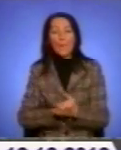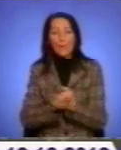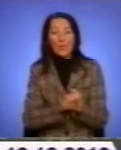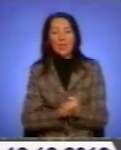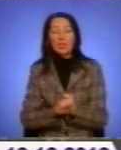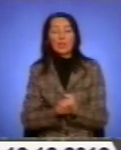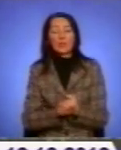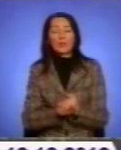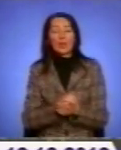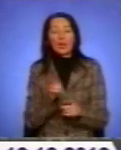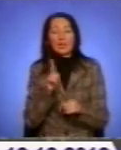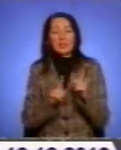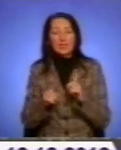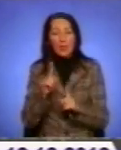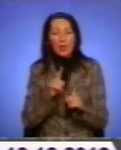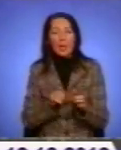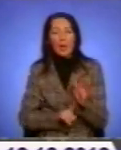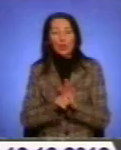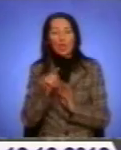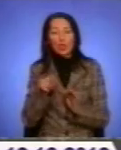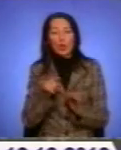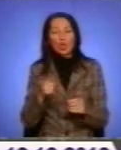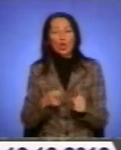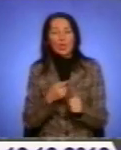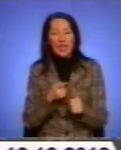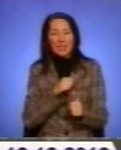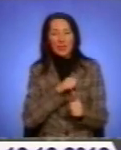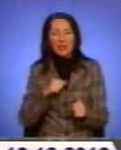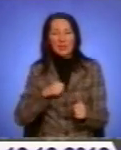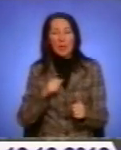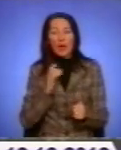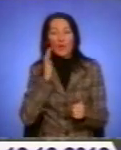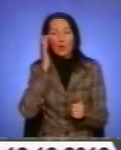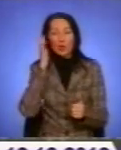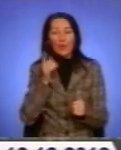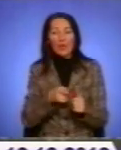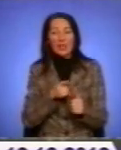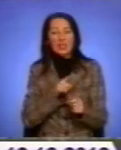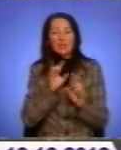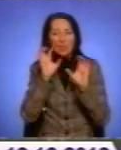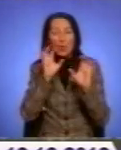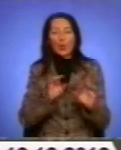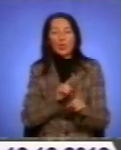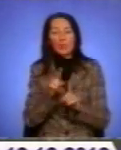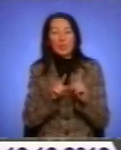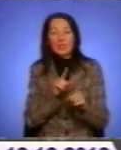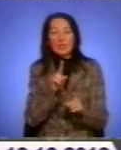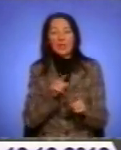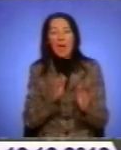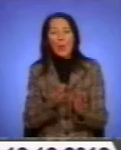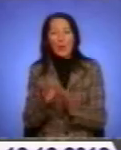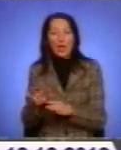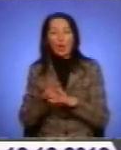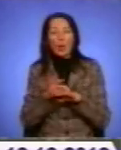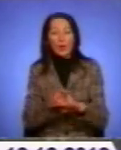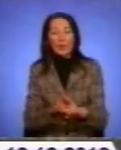зібрання, починаючи з того, що назва, сама філософія, назва закону змінилася з порядку